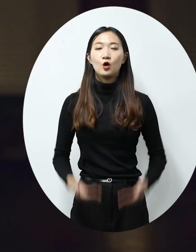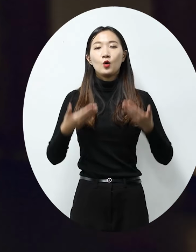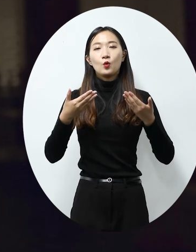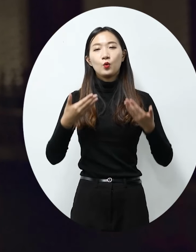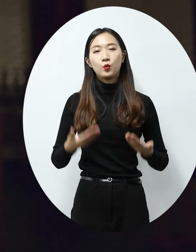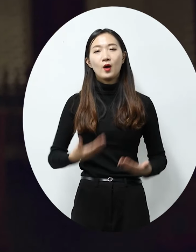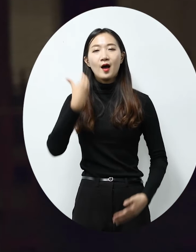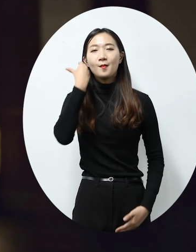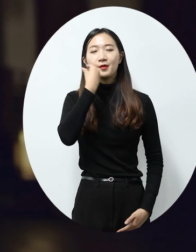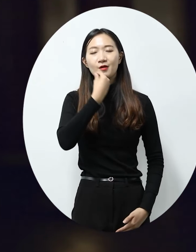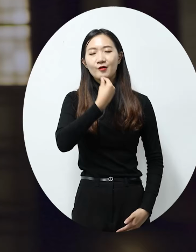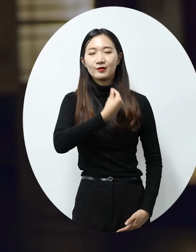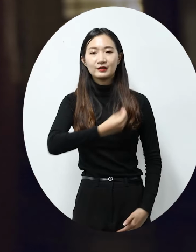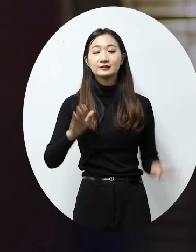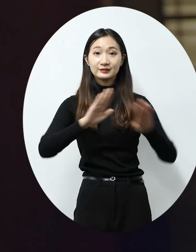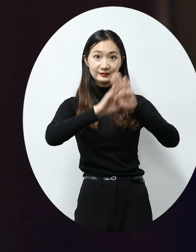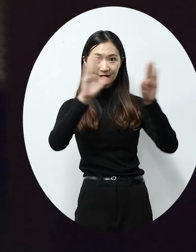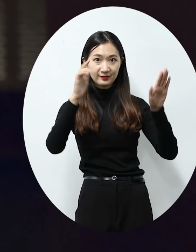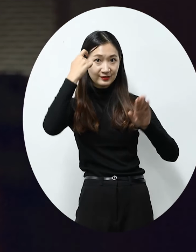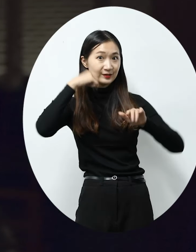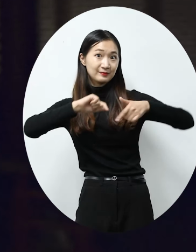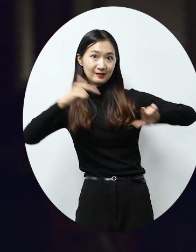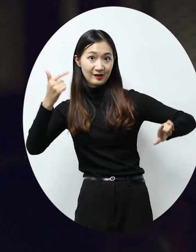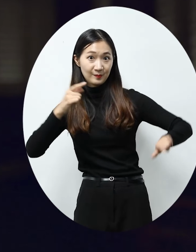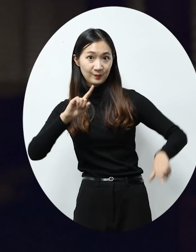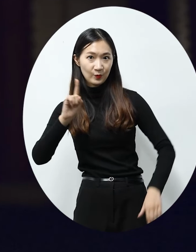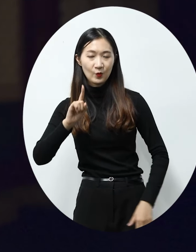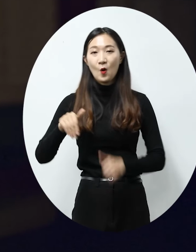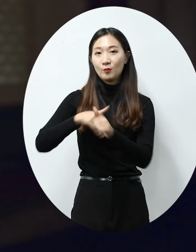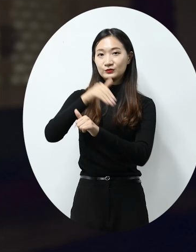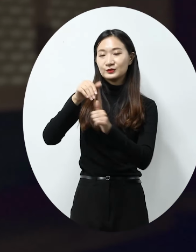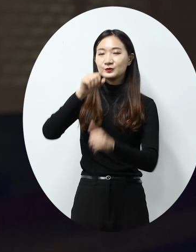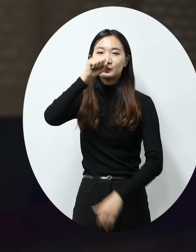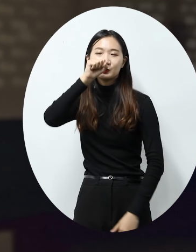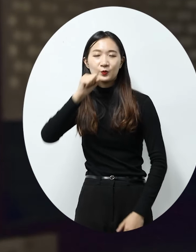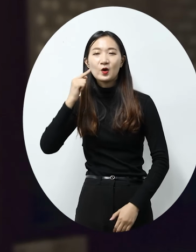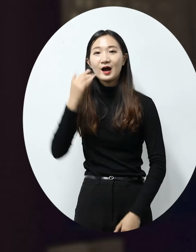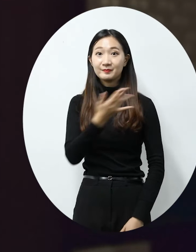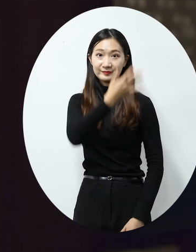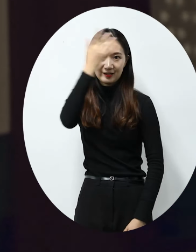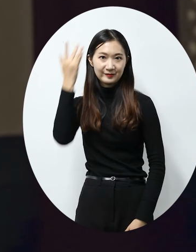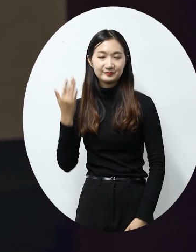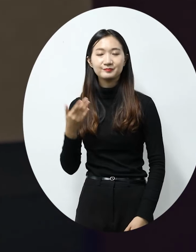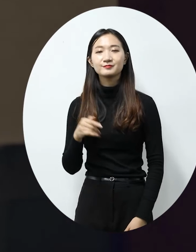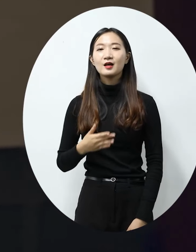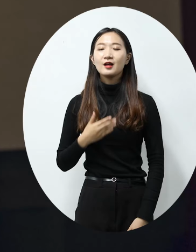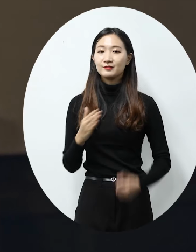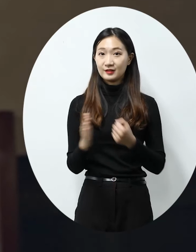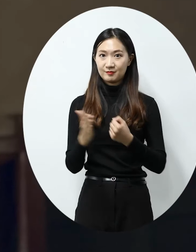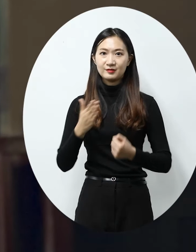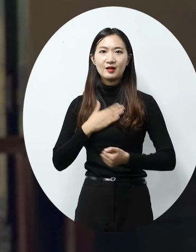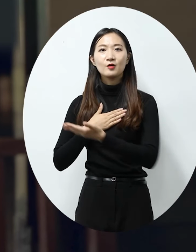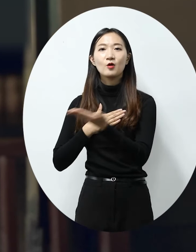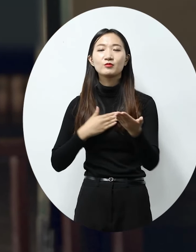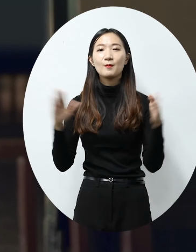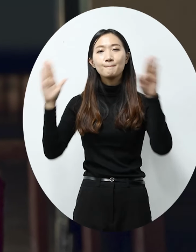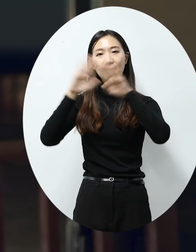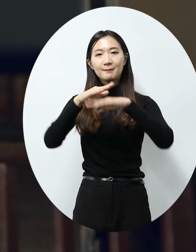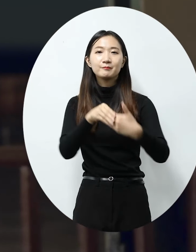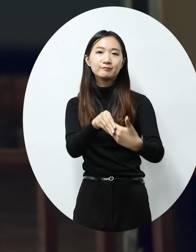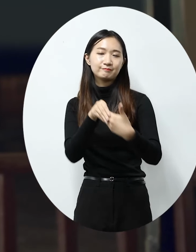고즈넉한 매력을 뽐내는 낙과는 다르게 더욱 운치있고 아름답기에 내 자네를 밤에 초대한 것이네